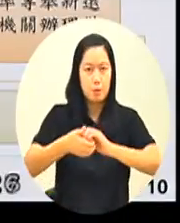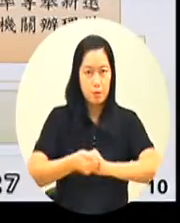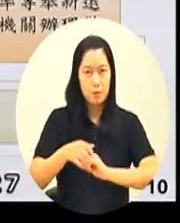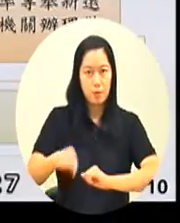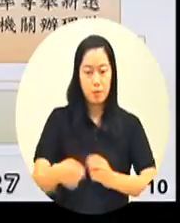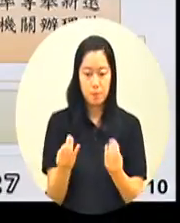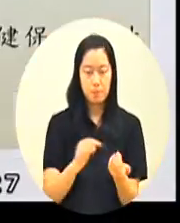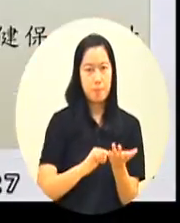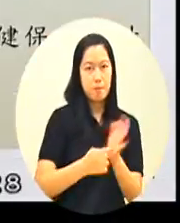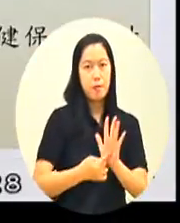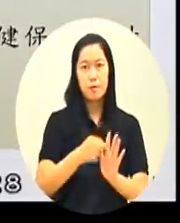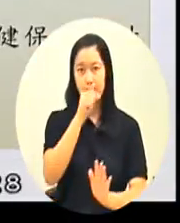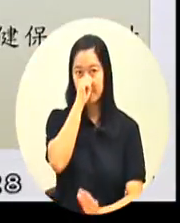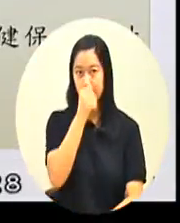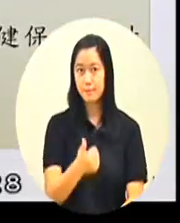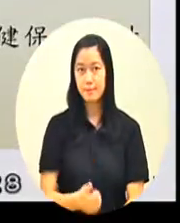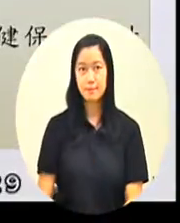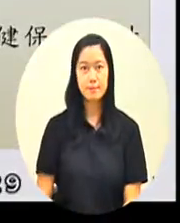好。